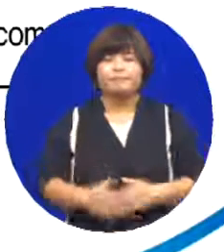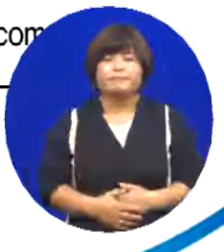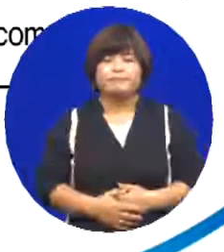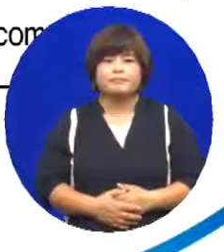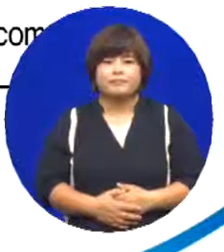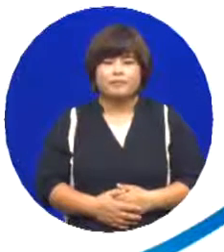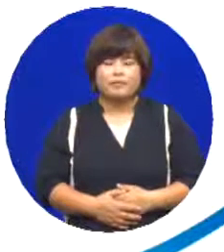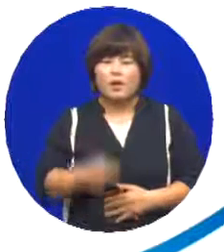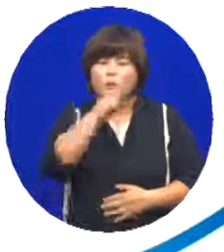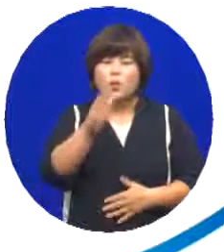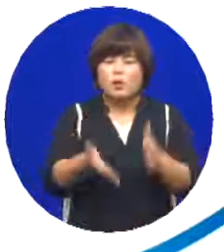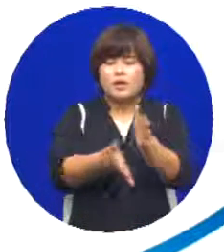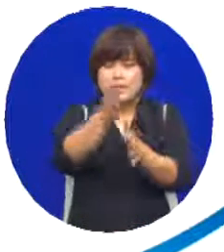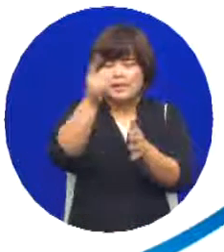바랍니다.